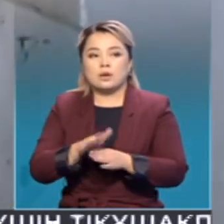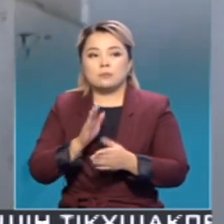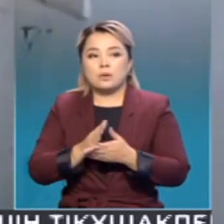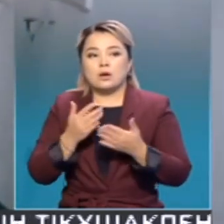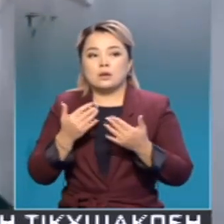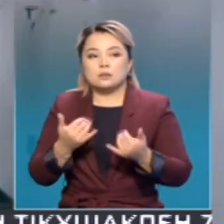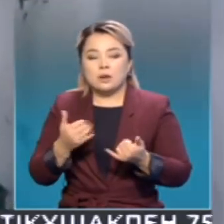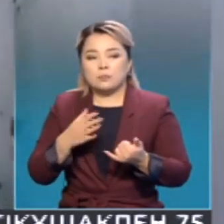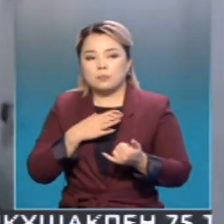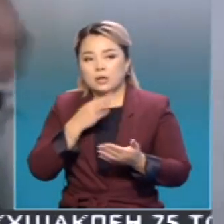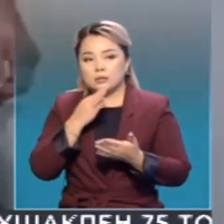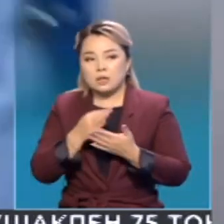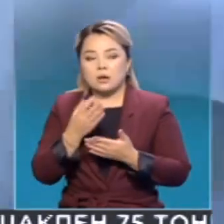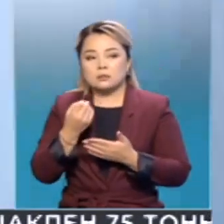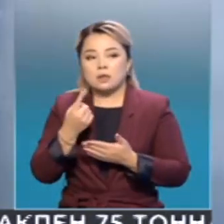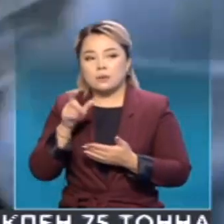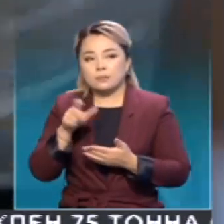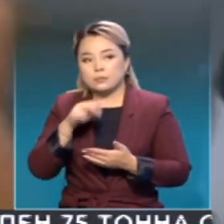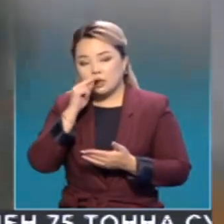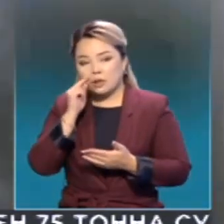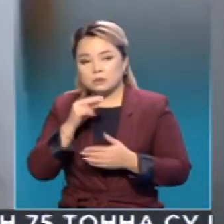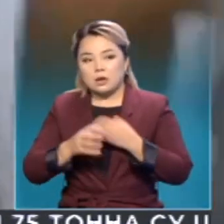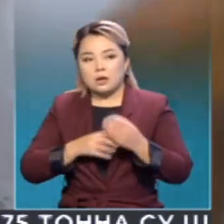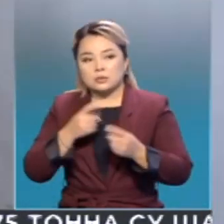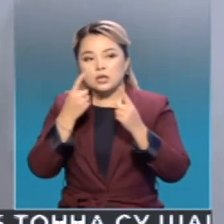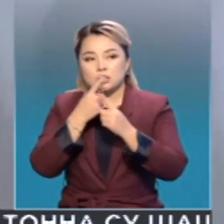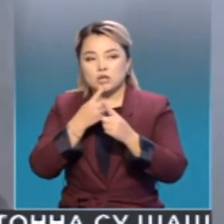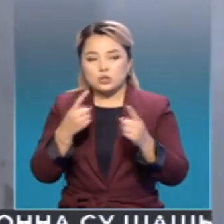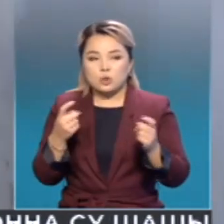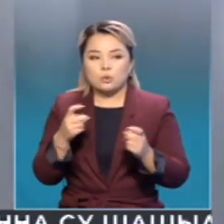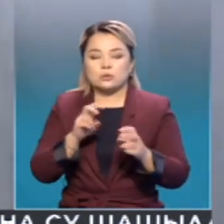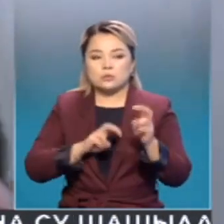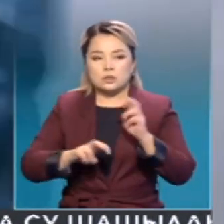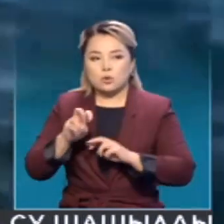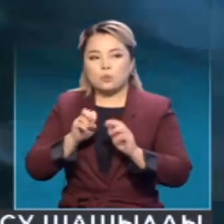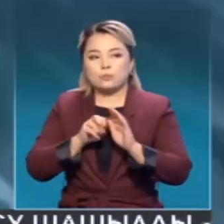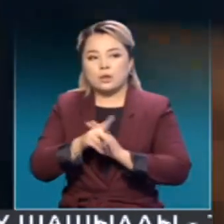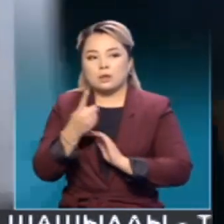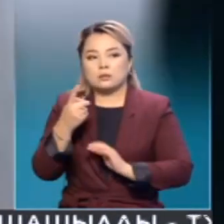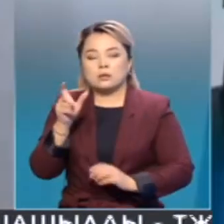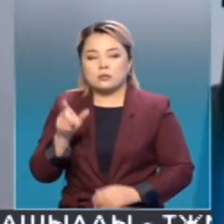Ал бой тасалып үлгерген тағы бір күдіктіге халықаралық іздеу жарияланды.